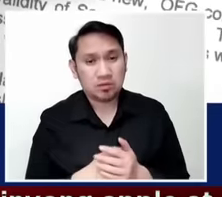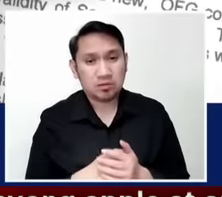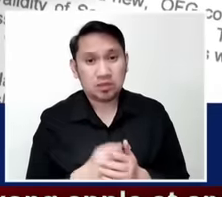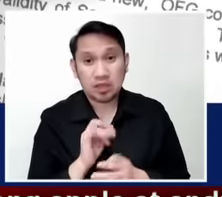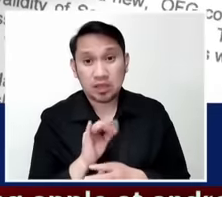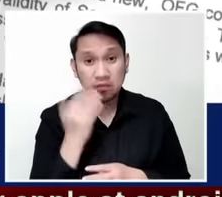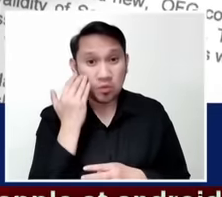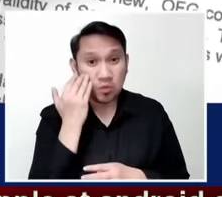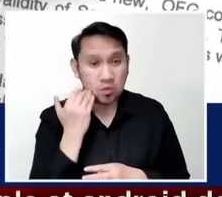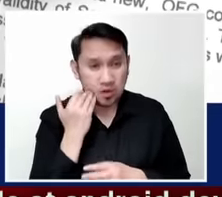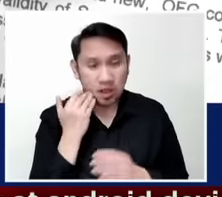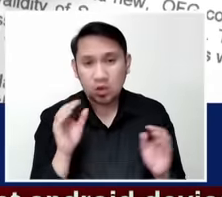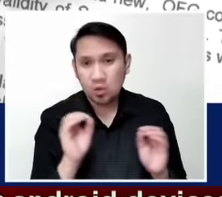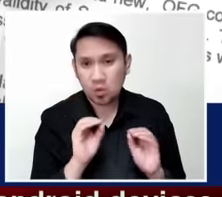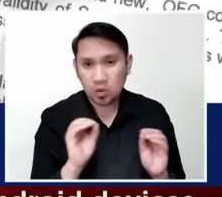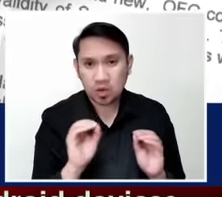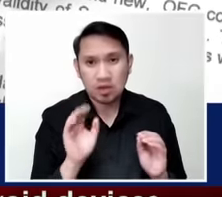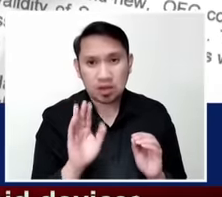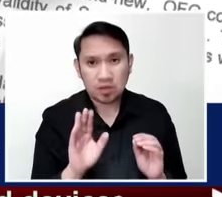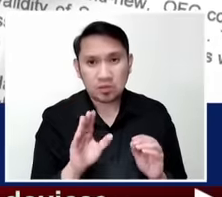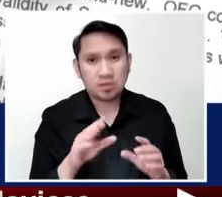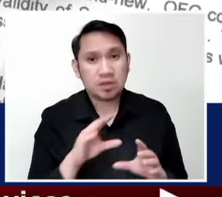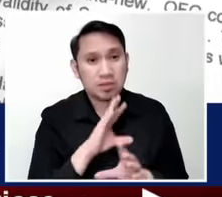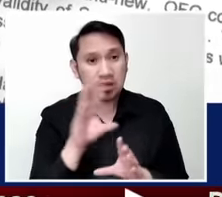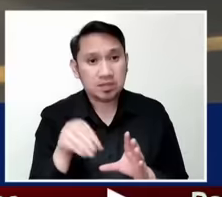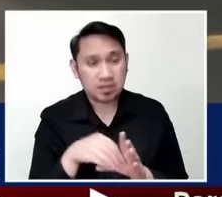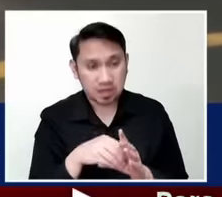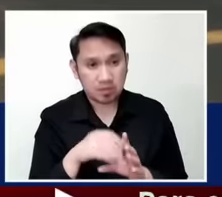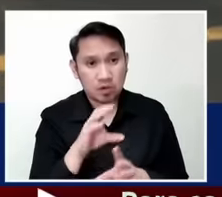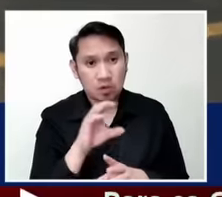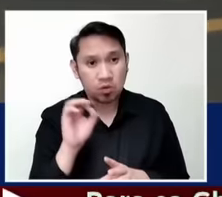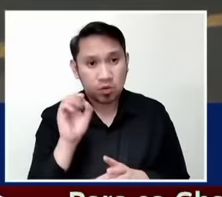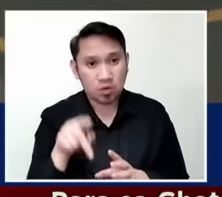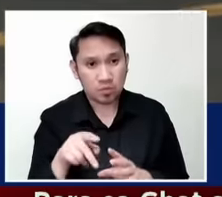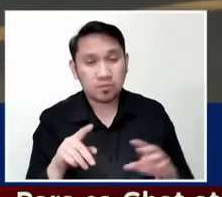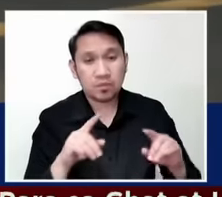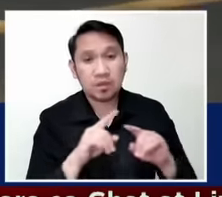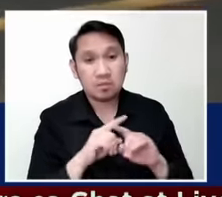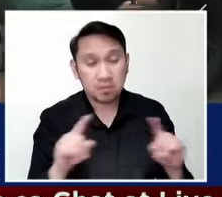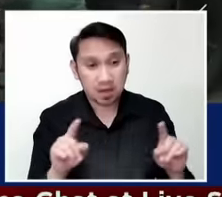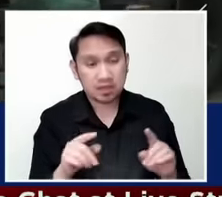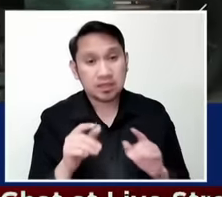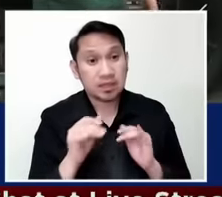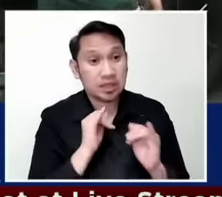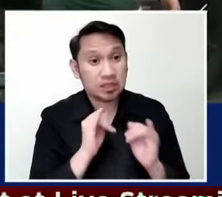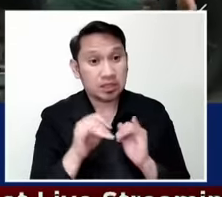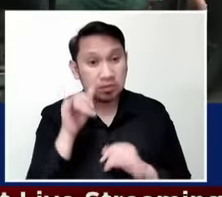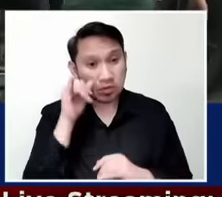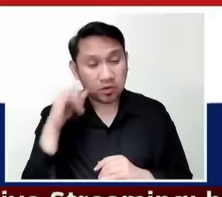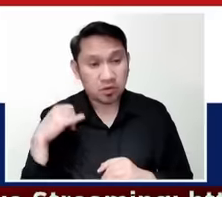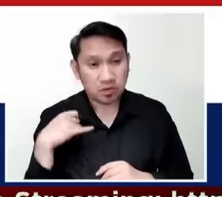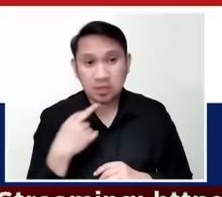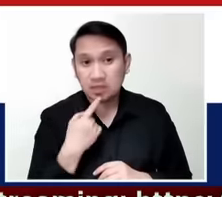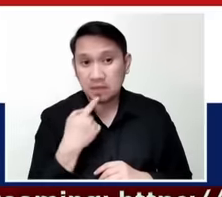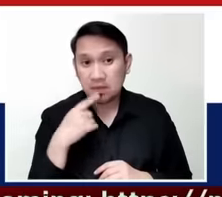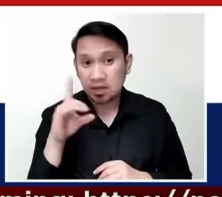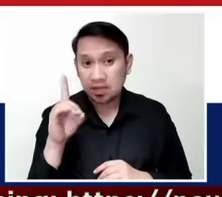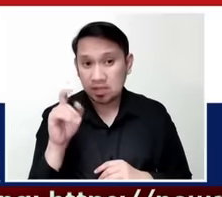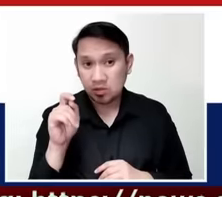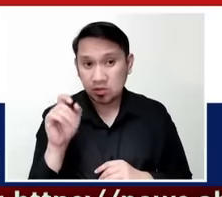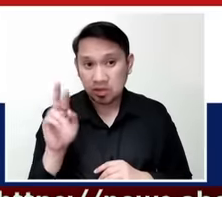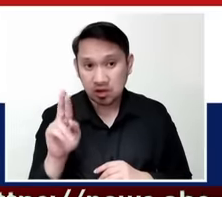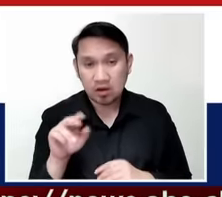kulang o wala ni isa ang nakapag-consolidate sa kanilang ruta. Pero sa isang pahayag kahapon, sinabi ng DOTR na pwede